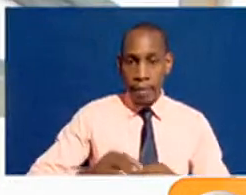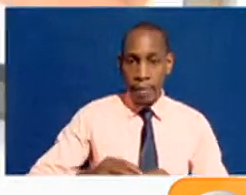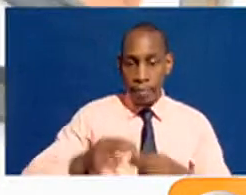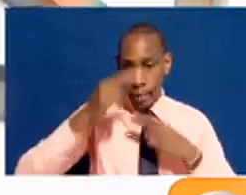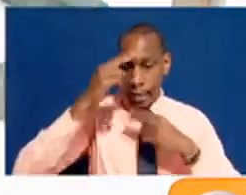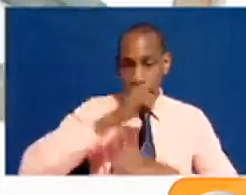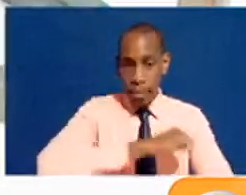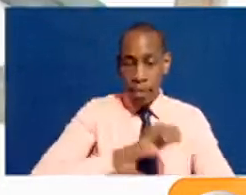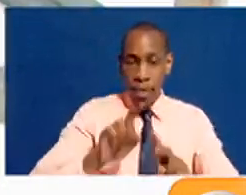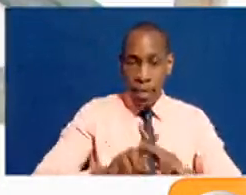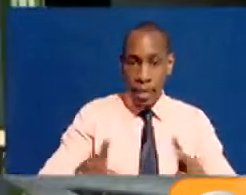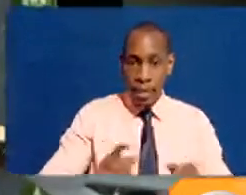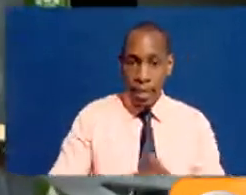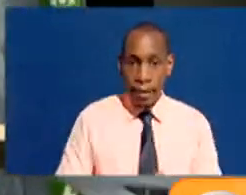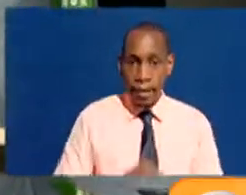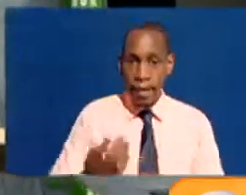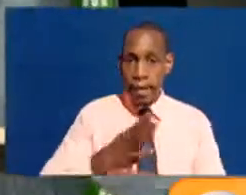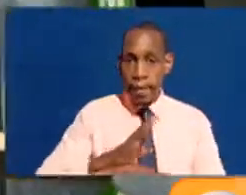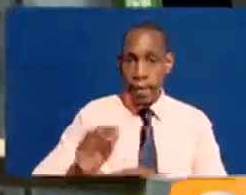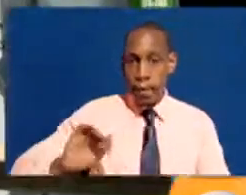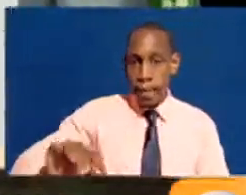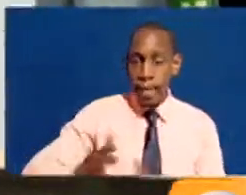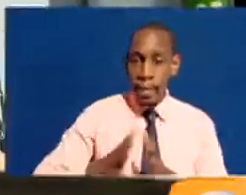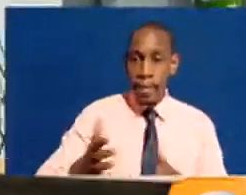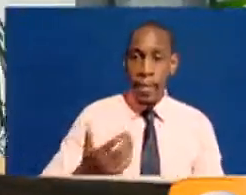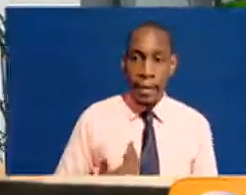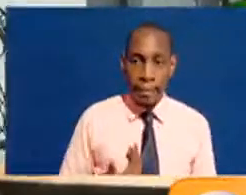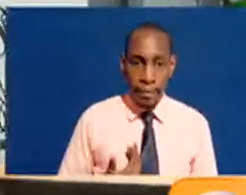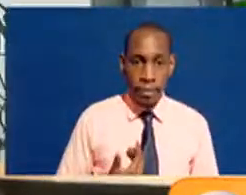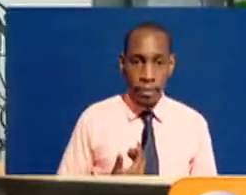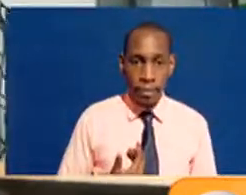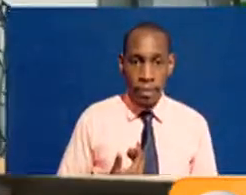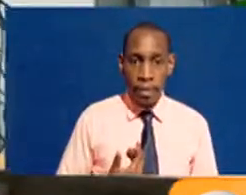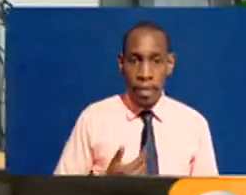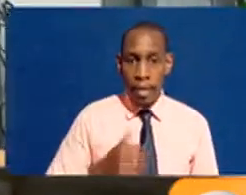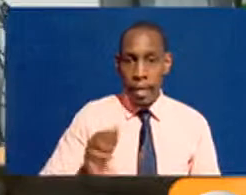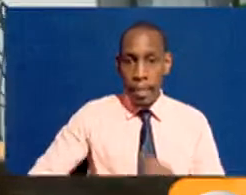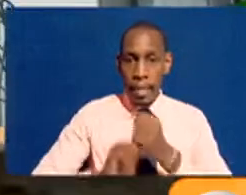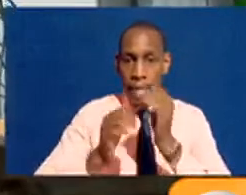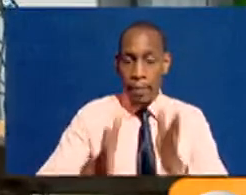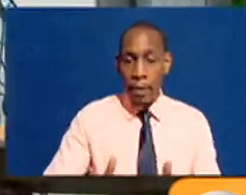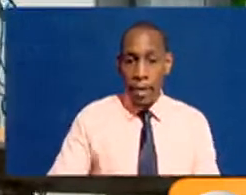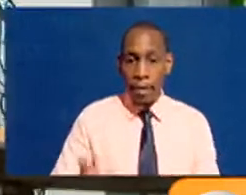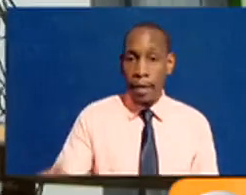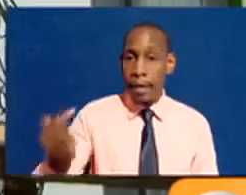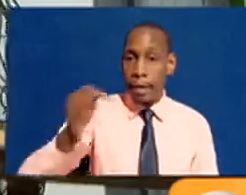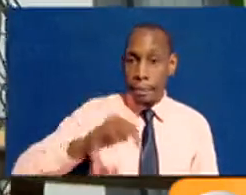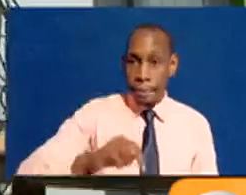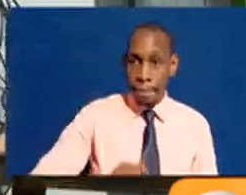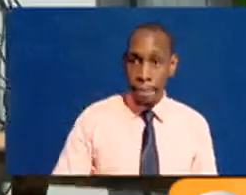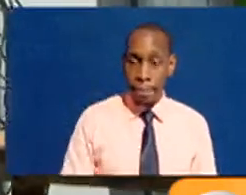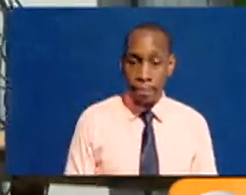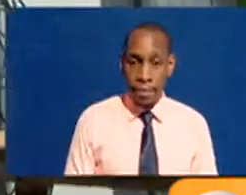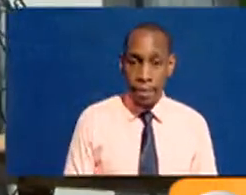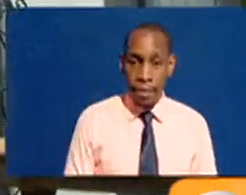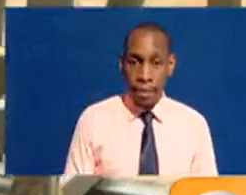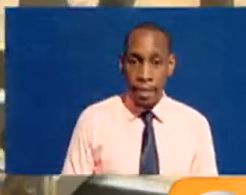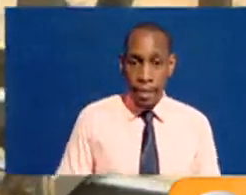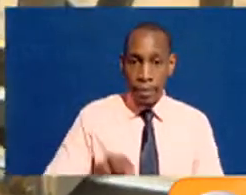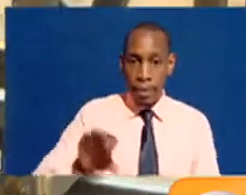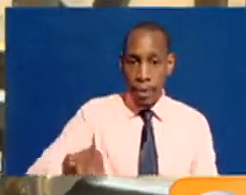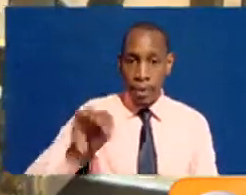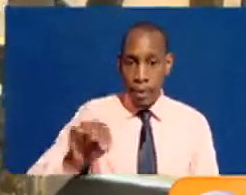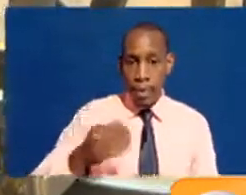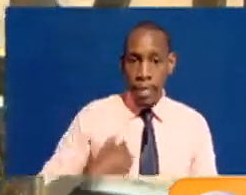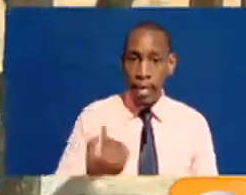ilianza. Form 4 nikawa niko na balance kubwa. Kukakuja wafadhili na ni mimi walichukua peke